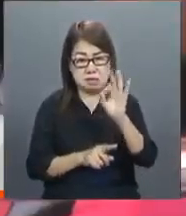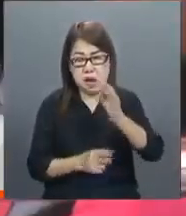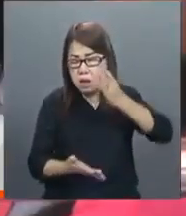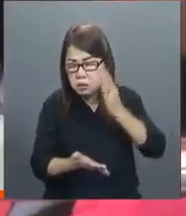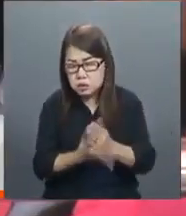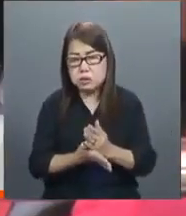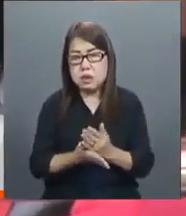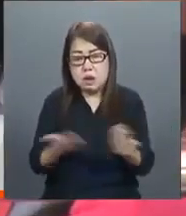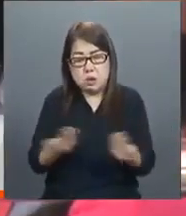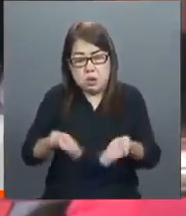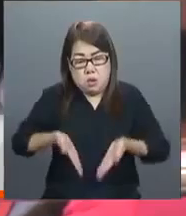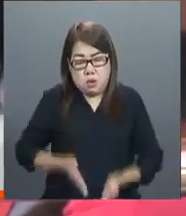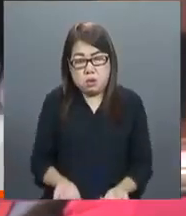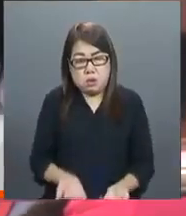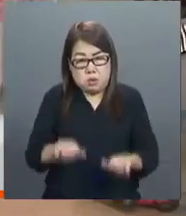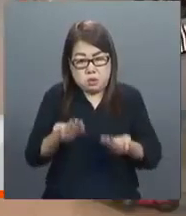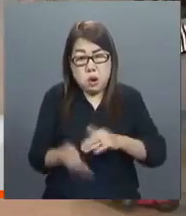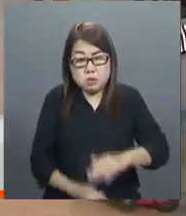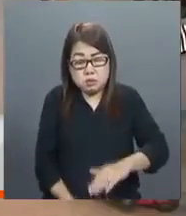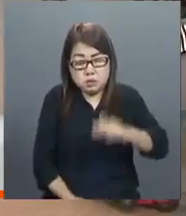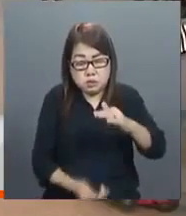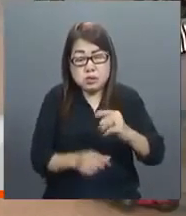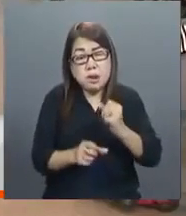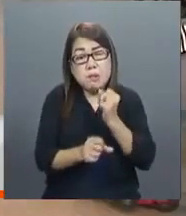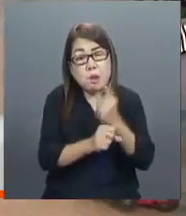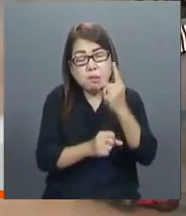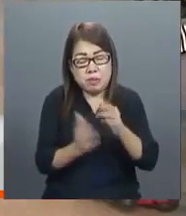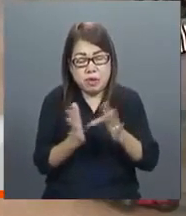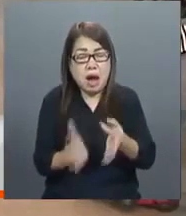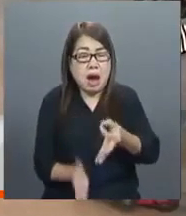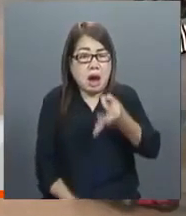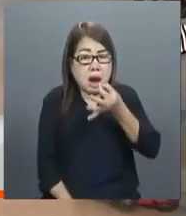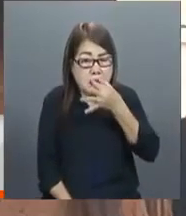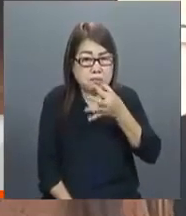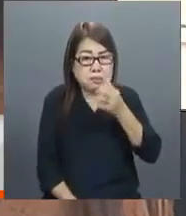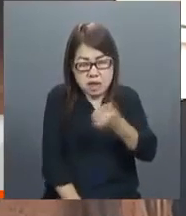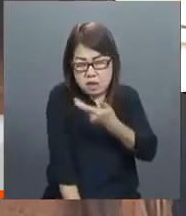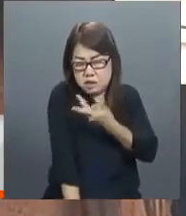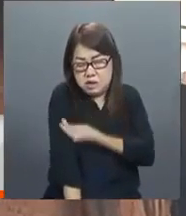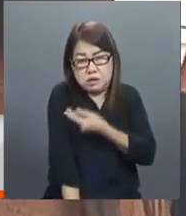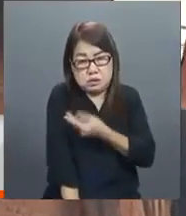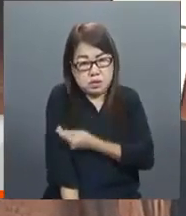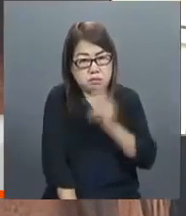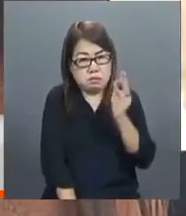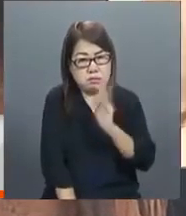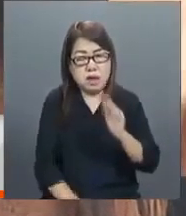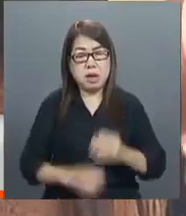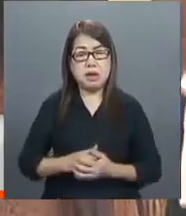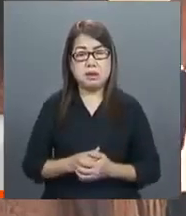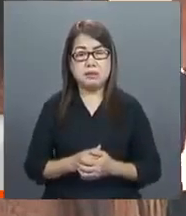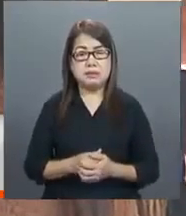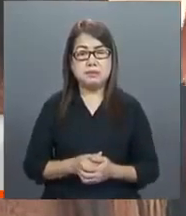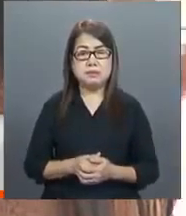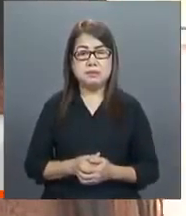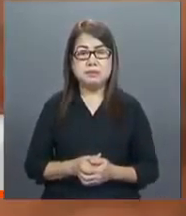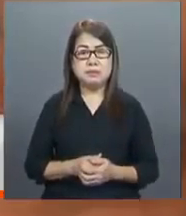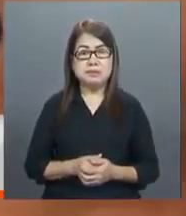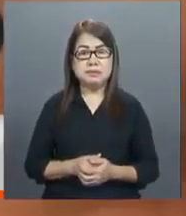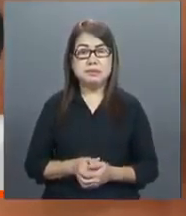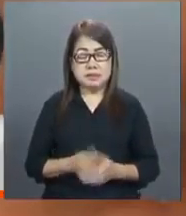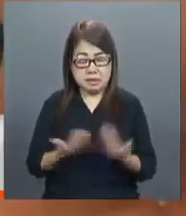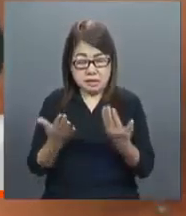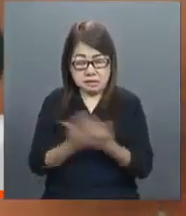คซีนโปลิโอชนิดเชื้อเป็น3สายพันธุ์แต่ให้ใช้วัคซีนแบบหยอดชนิดเชื้อเป็น2สายพันธุ์ร่วมกับวัคซีนแบบฉีดชนิดเชื้อตาย